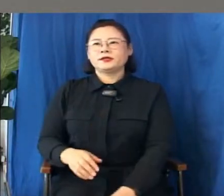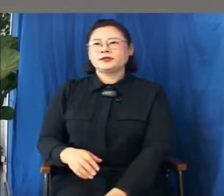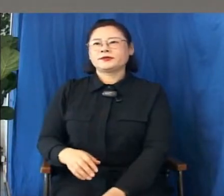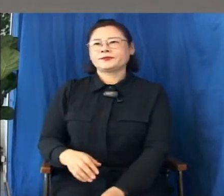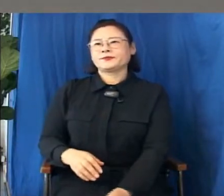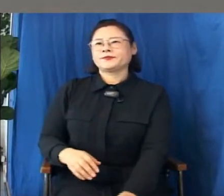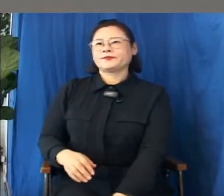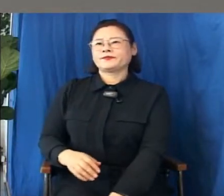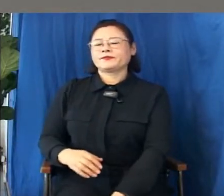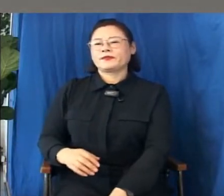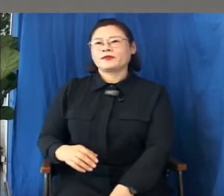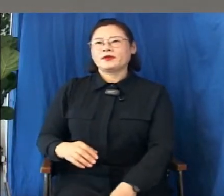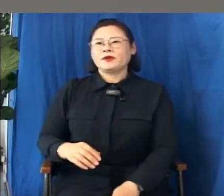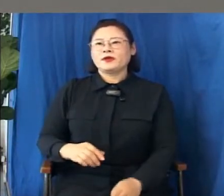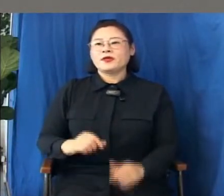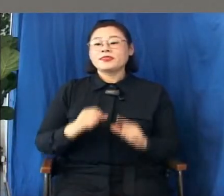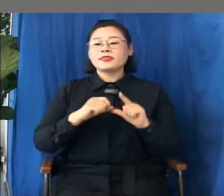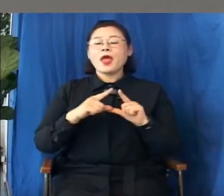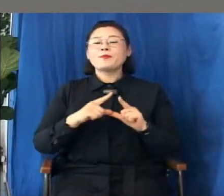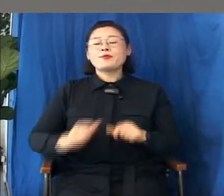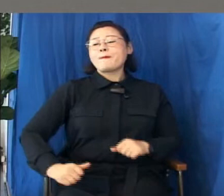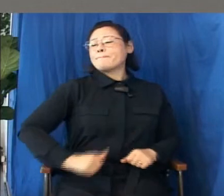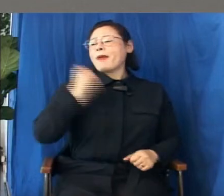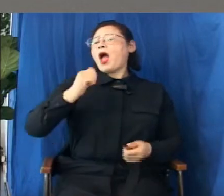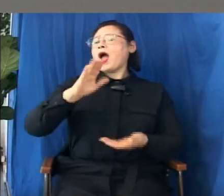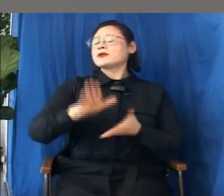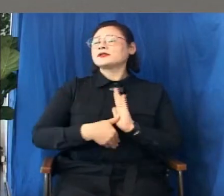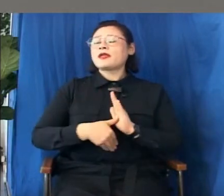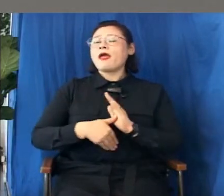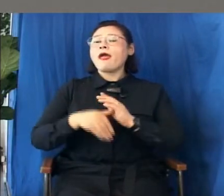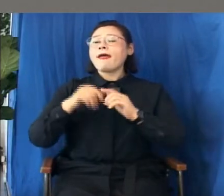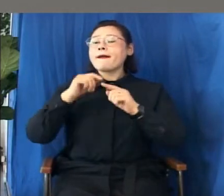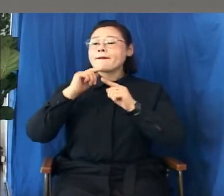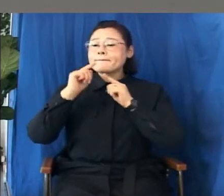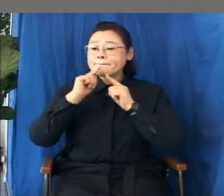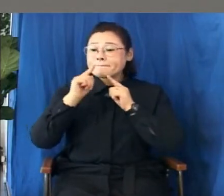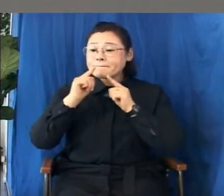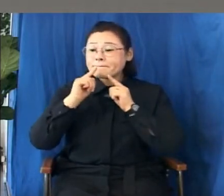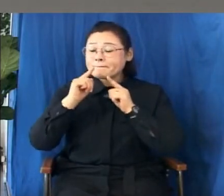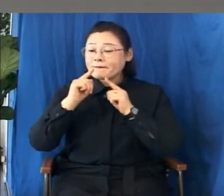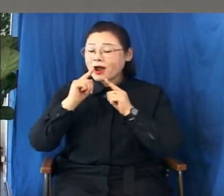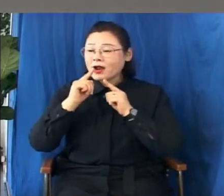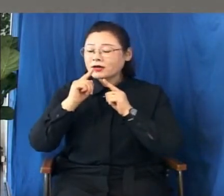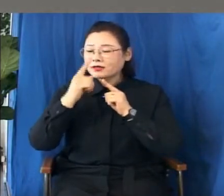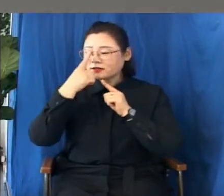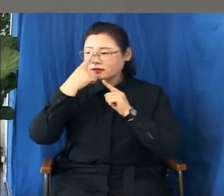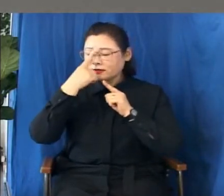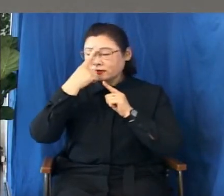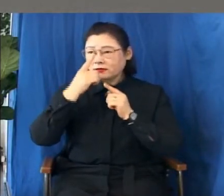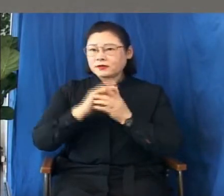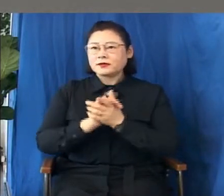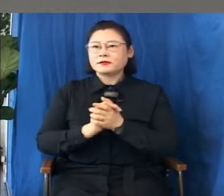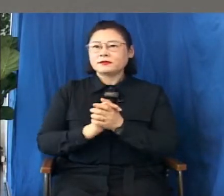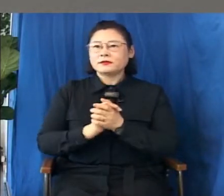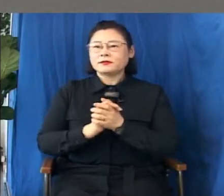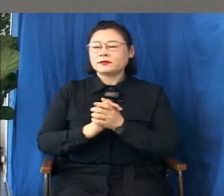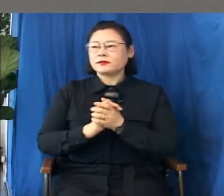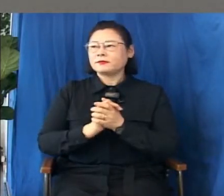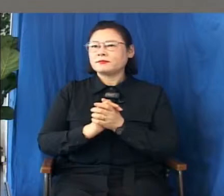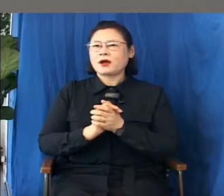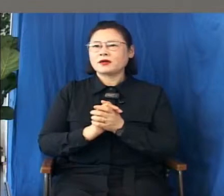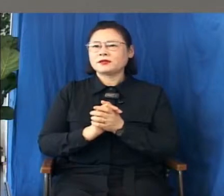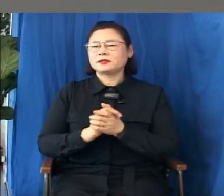대부분 화났을 때 하는 말들, 내가 그 말 하기를 잘했어 이렇게 생각되는 말이 있나요?